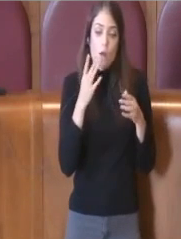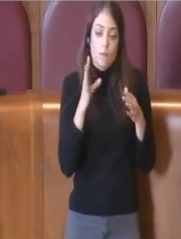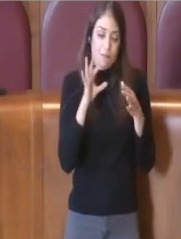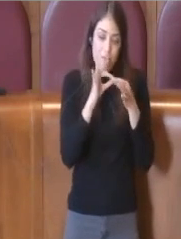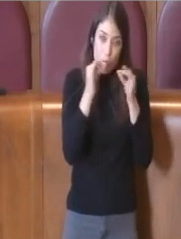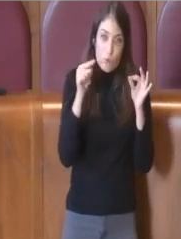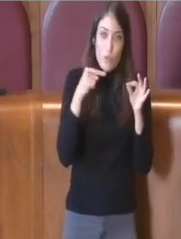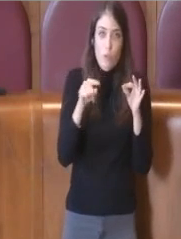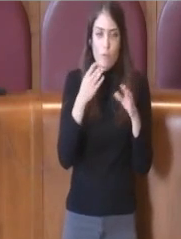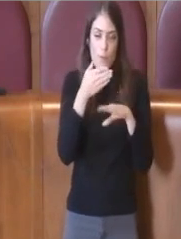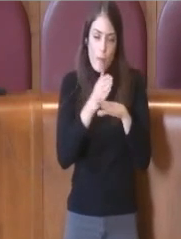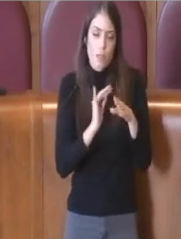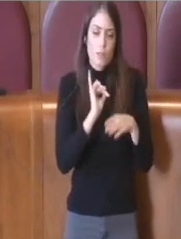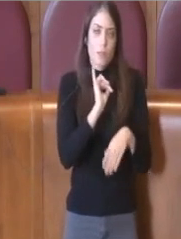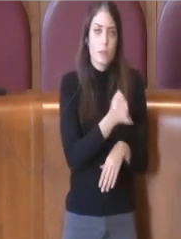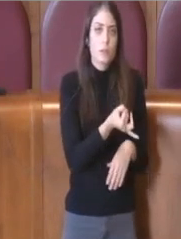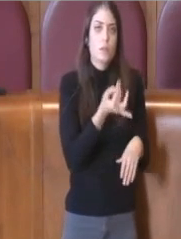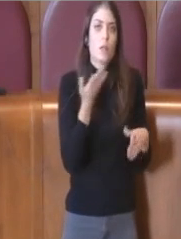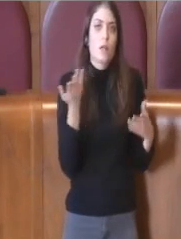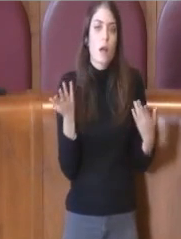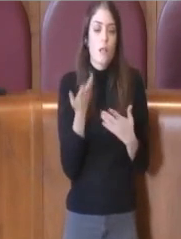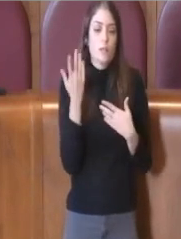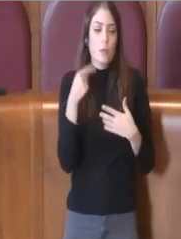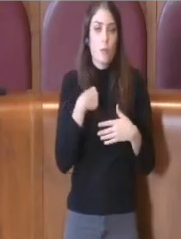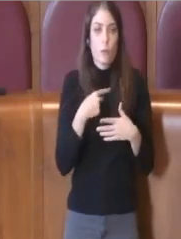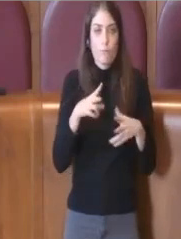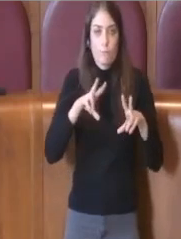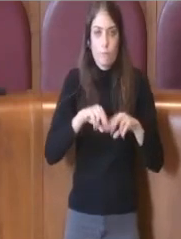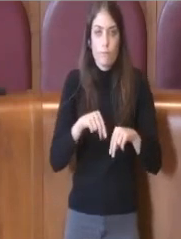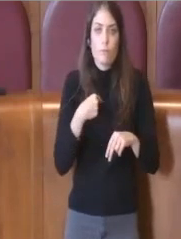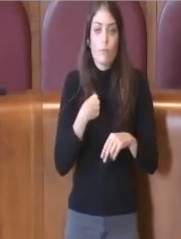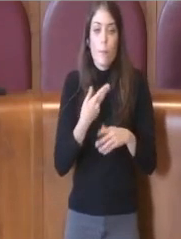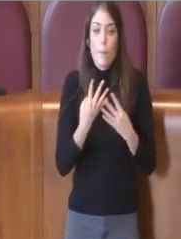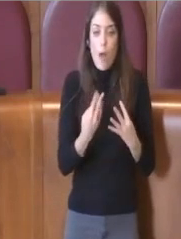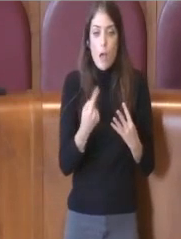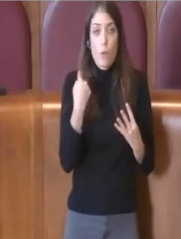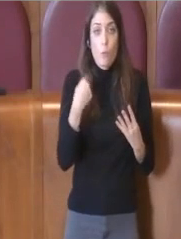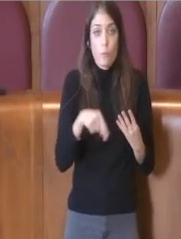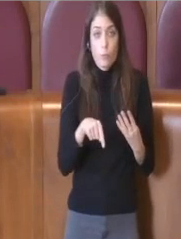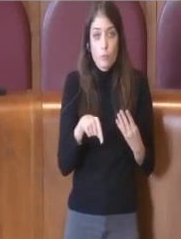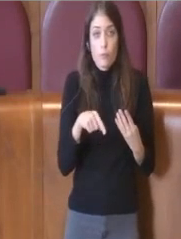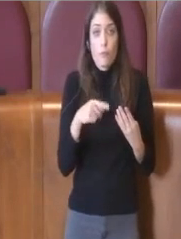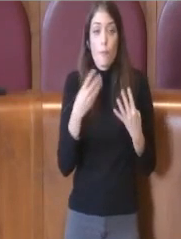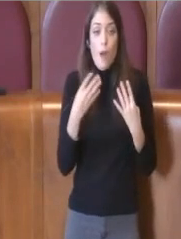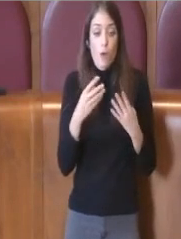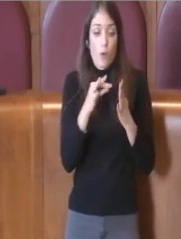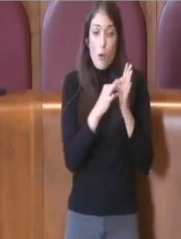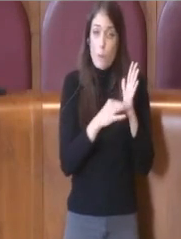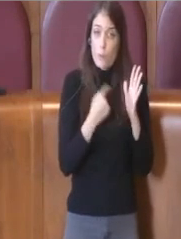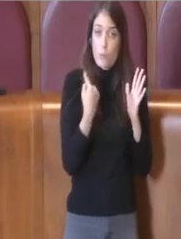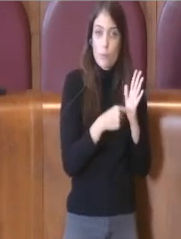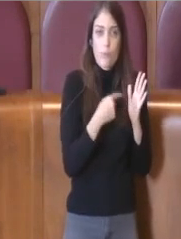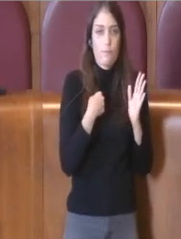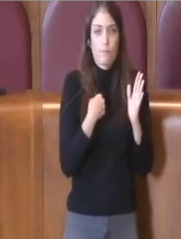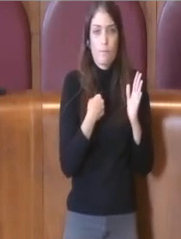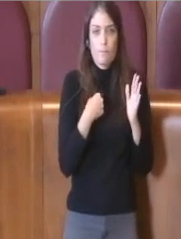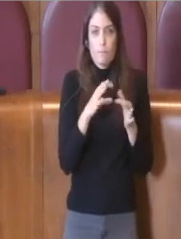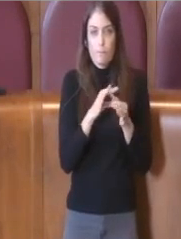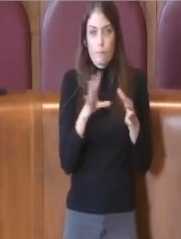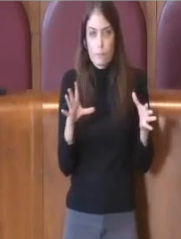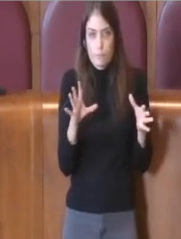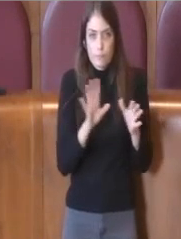meglio in parte, perché ad esempio, come ribadisco, per un parco questo regolamento, questo concetto di beni comuni